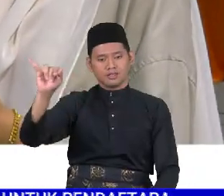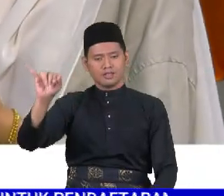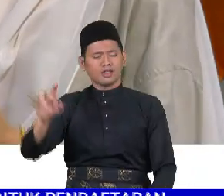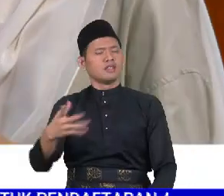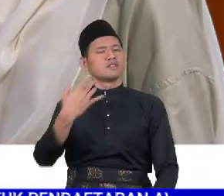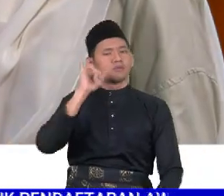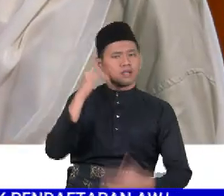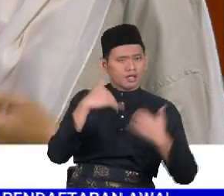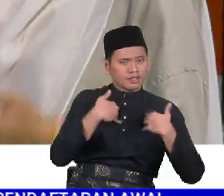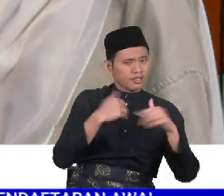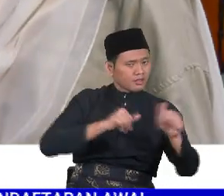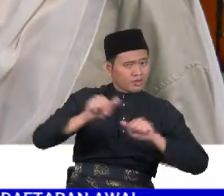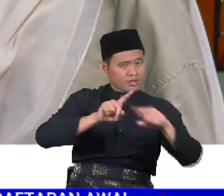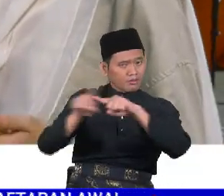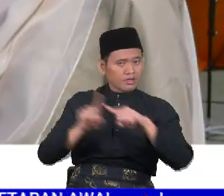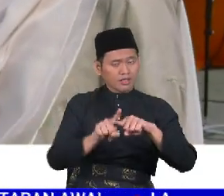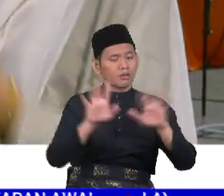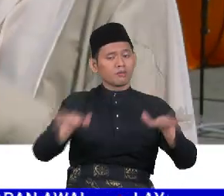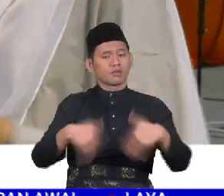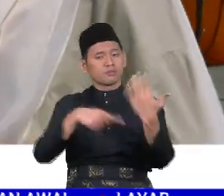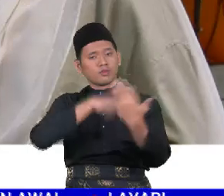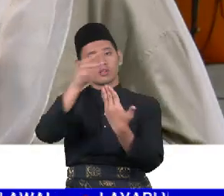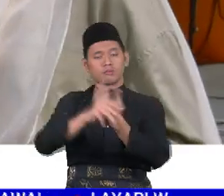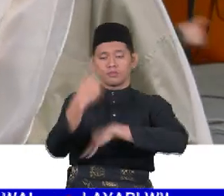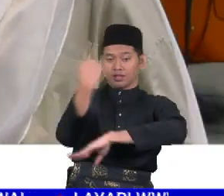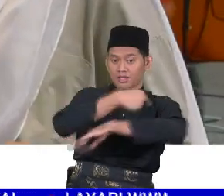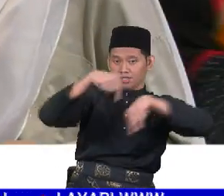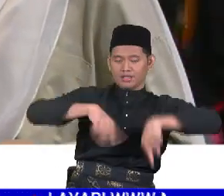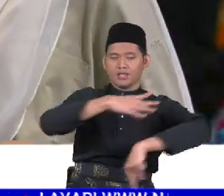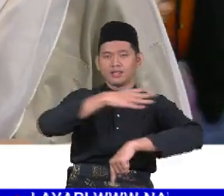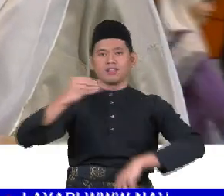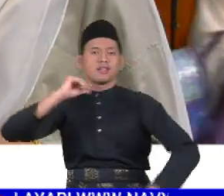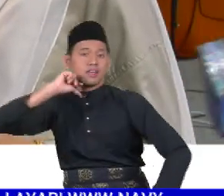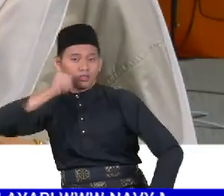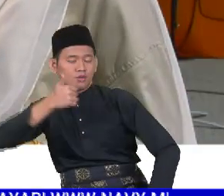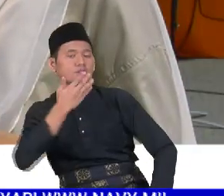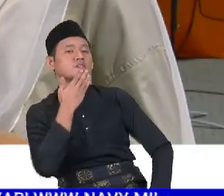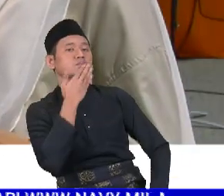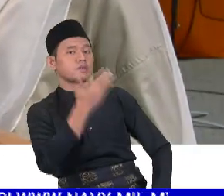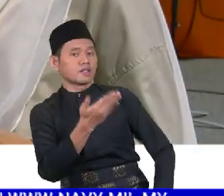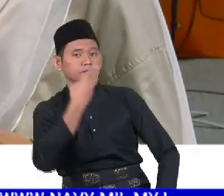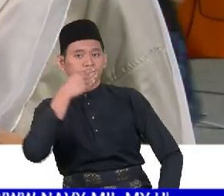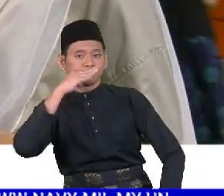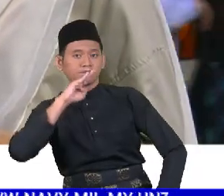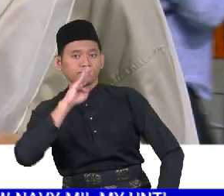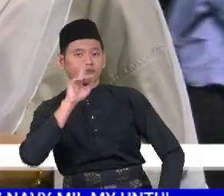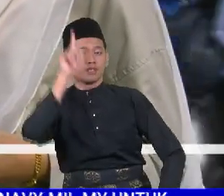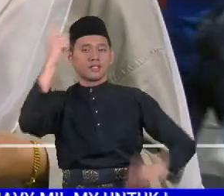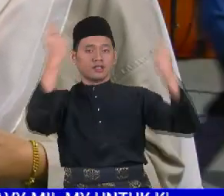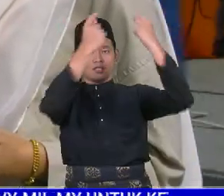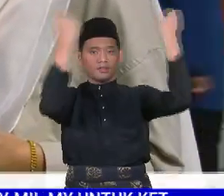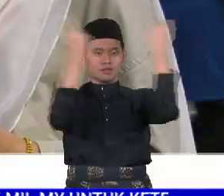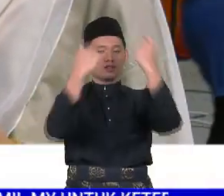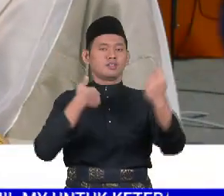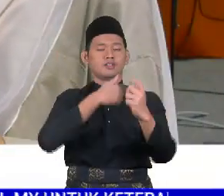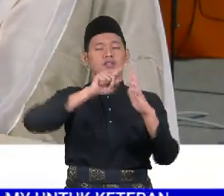aktiviti. Bagaimana pula dengan program untuk hari ini dan besok? Baik, terima kasih. Alhamdulillah, karnival kita bermula